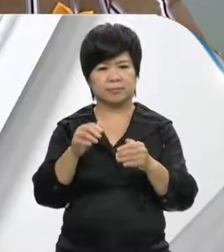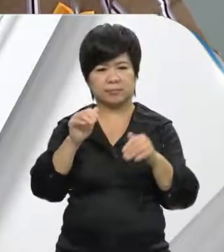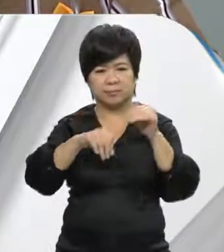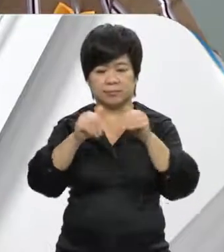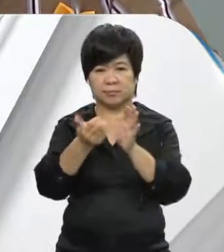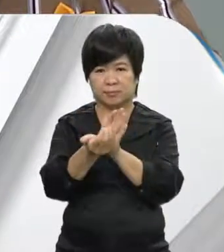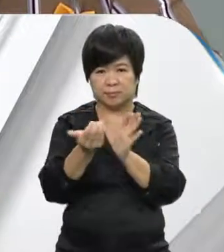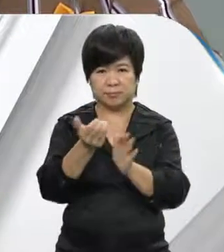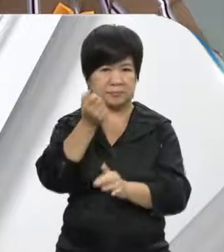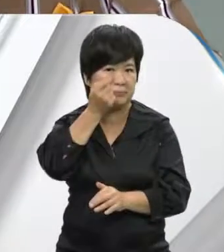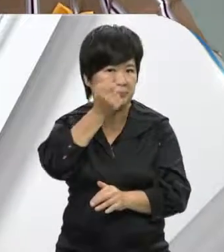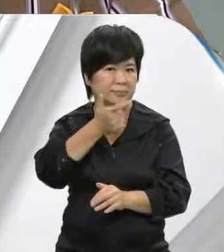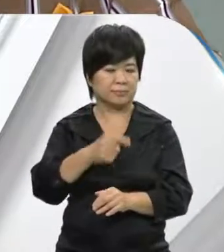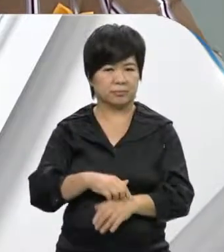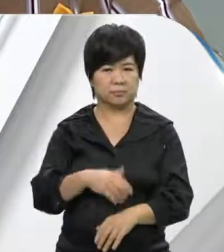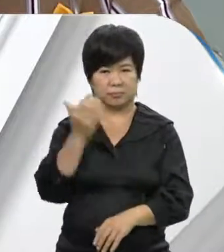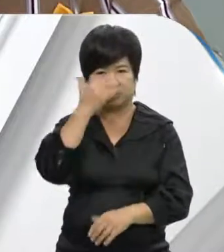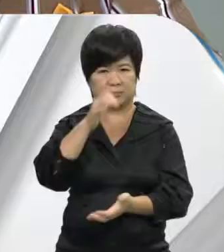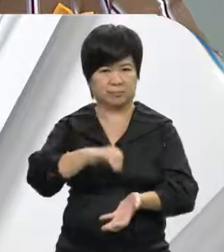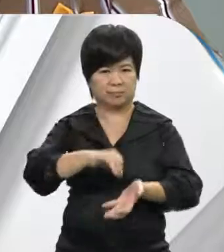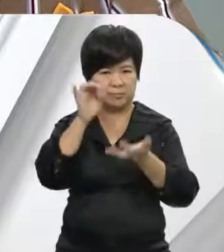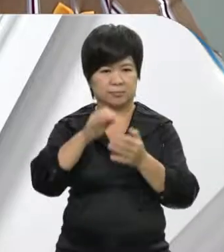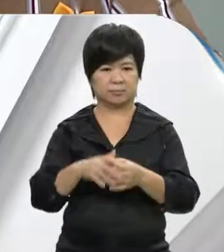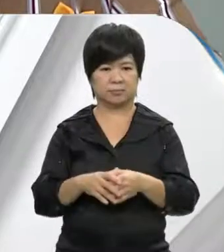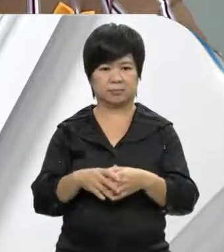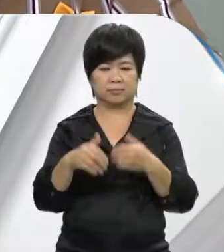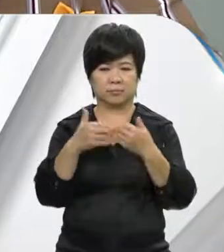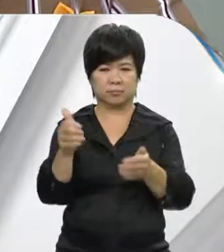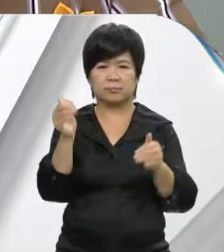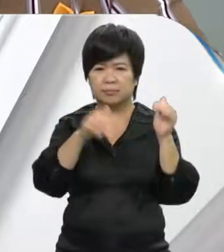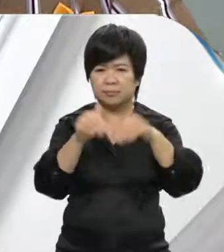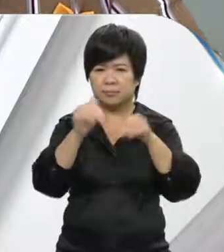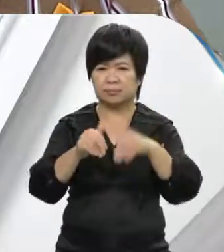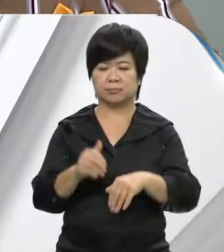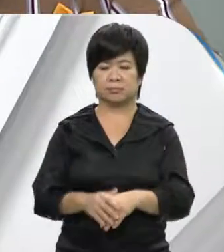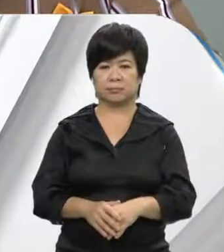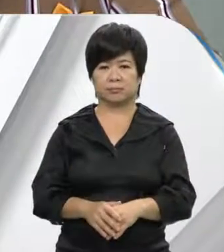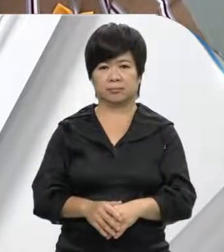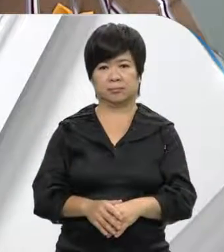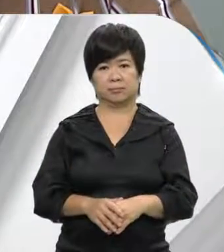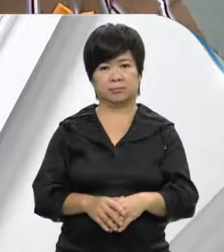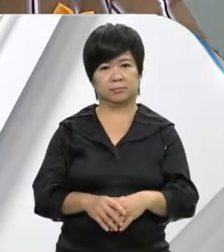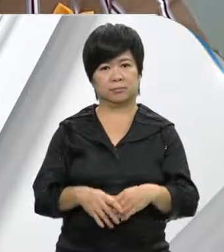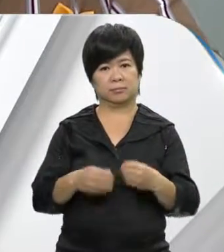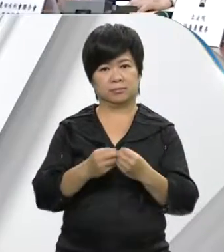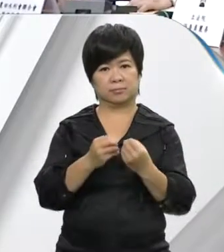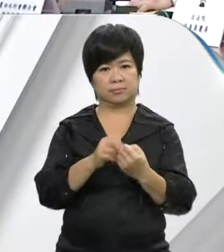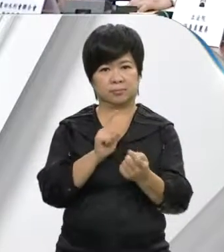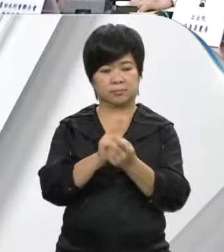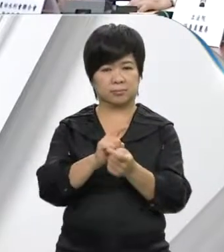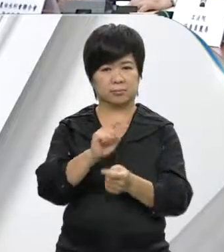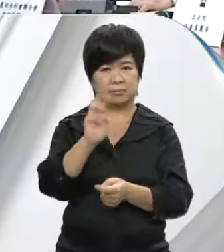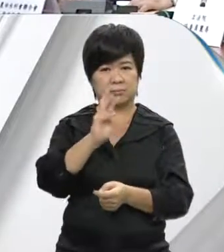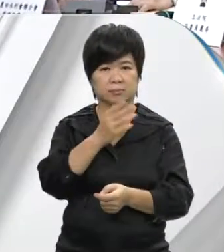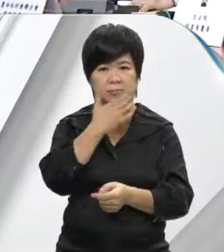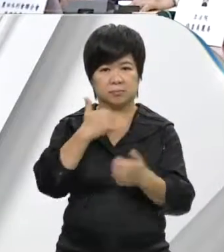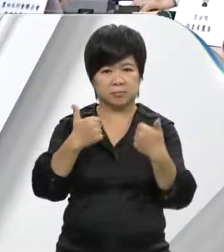前半年突然间讲不要选了，那这个对于整个水利会